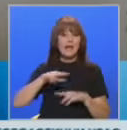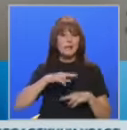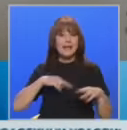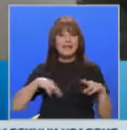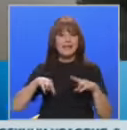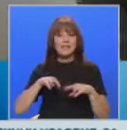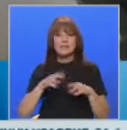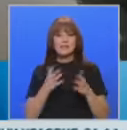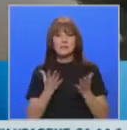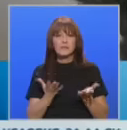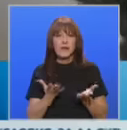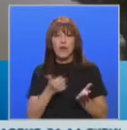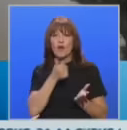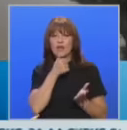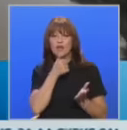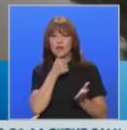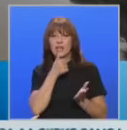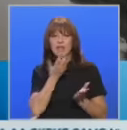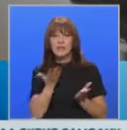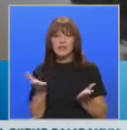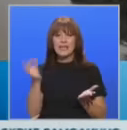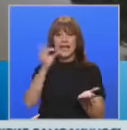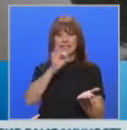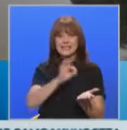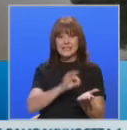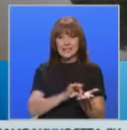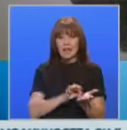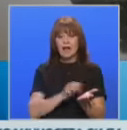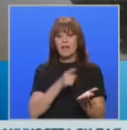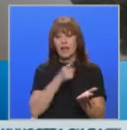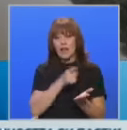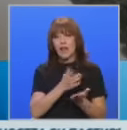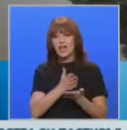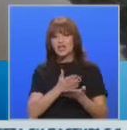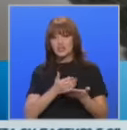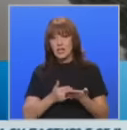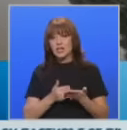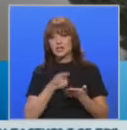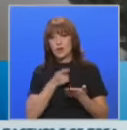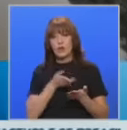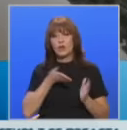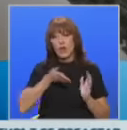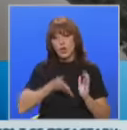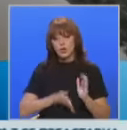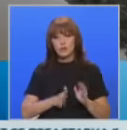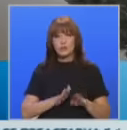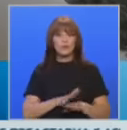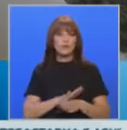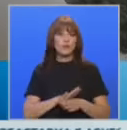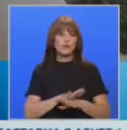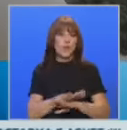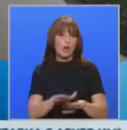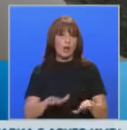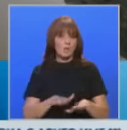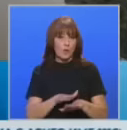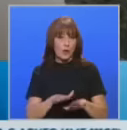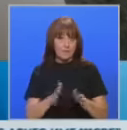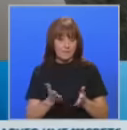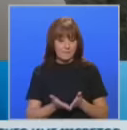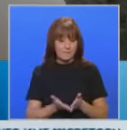откъде водата е успяла да стигне до части на Южното Черноморие и да предизвика това бедствие. Затлачени